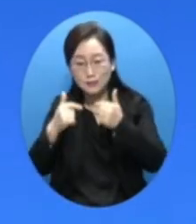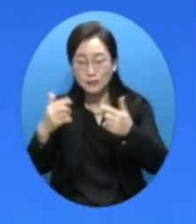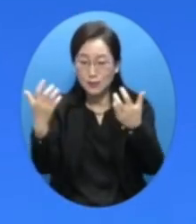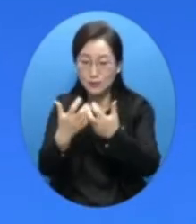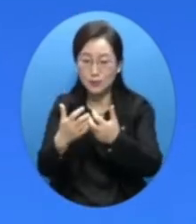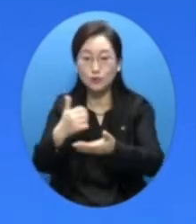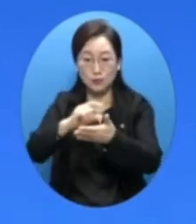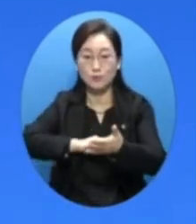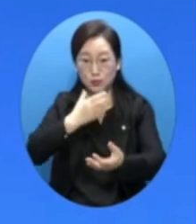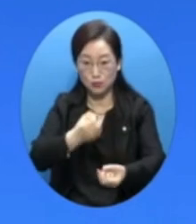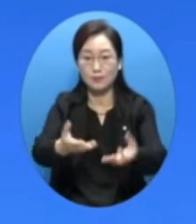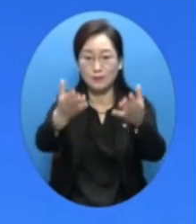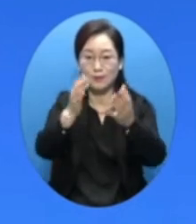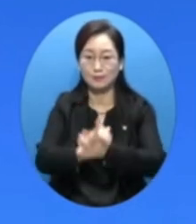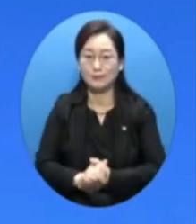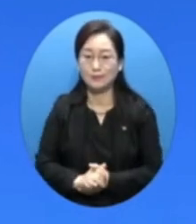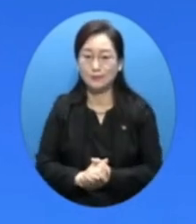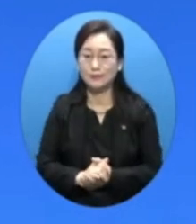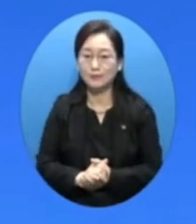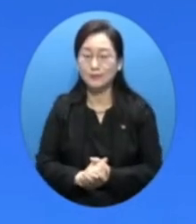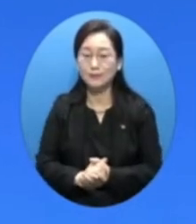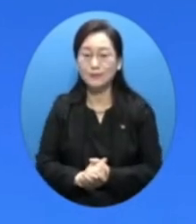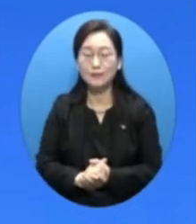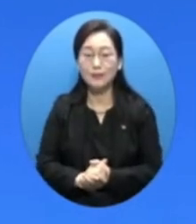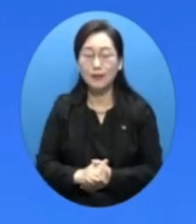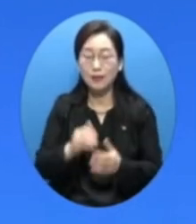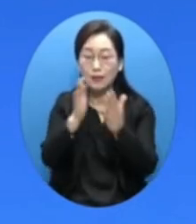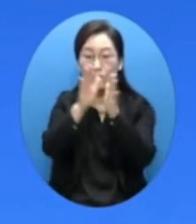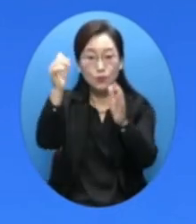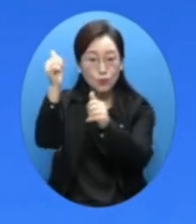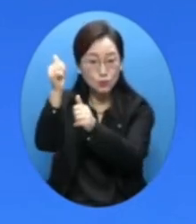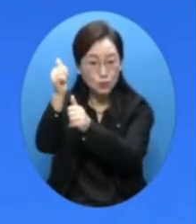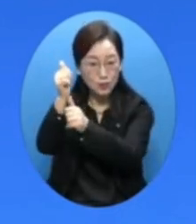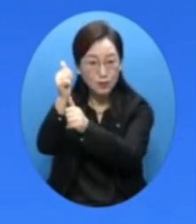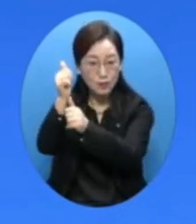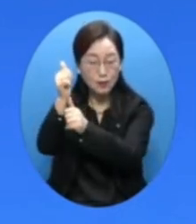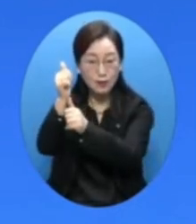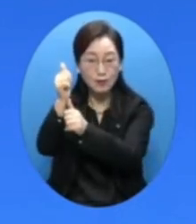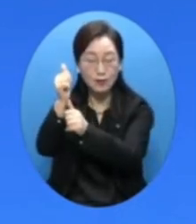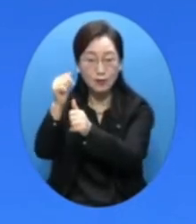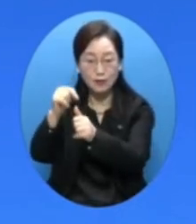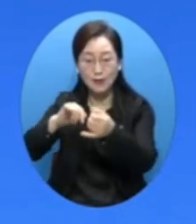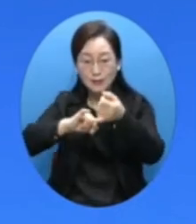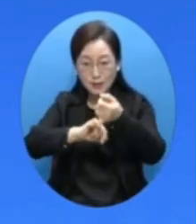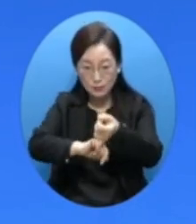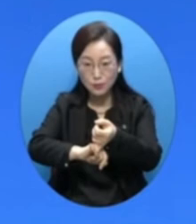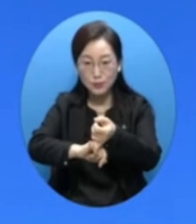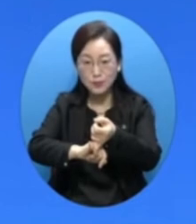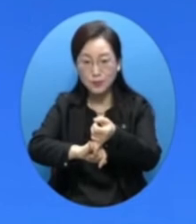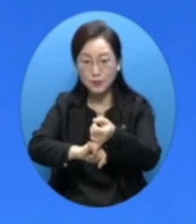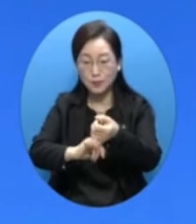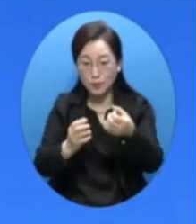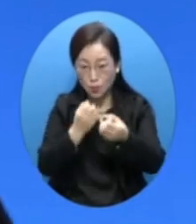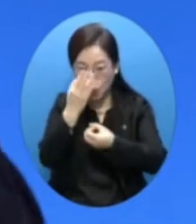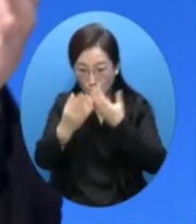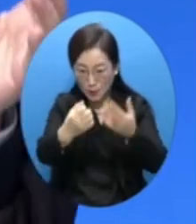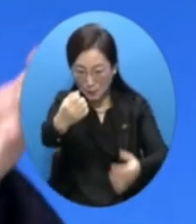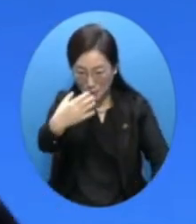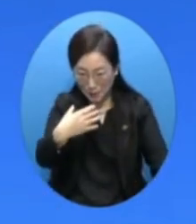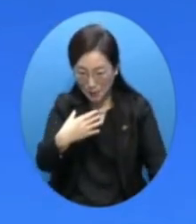주님으로 축원합니다 그래서 여호수아가 그 약속의 고백을 받고